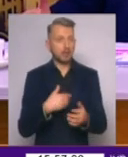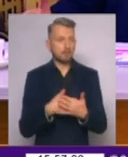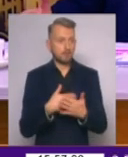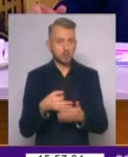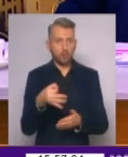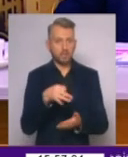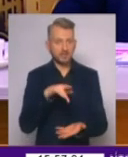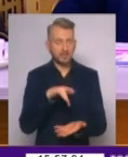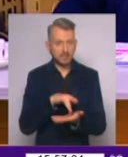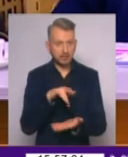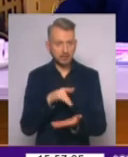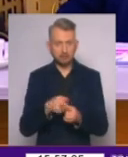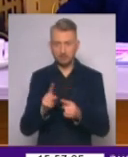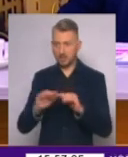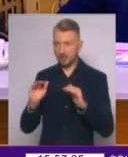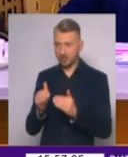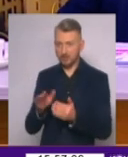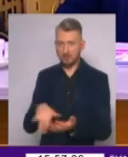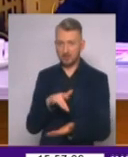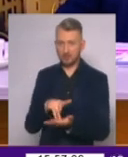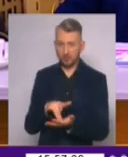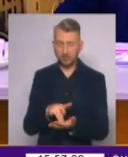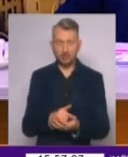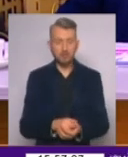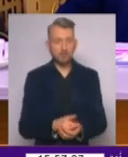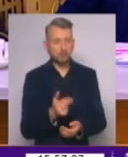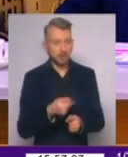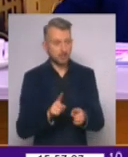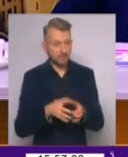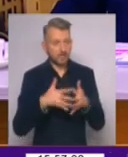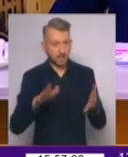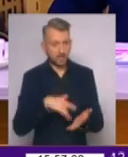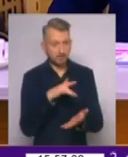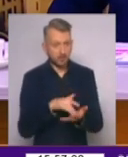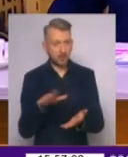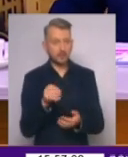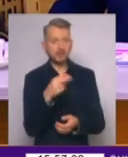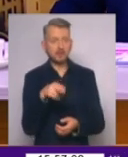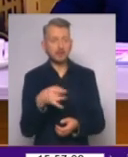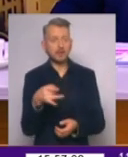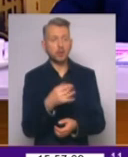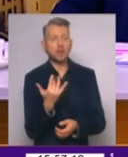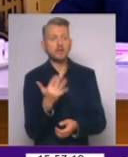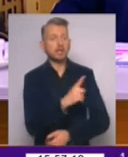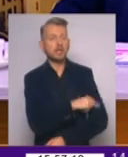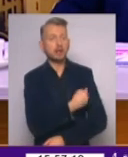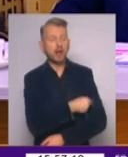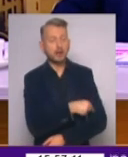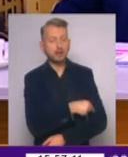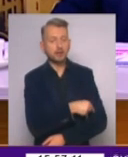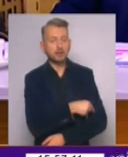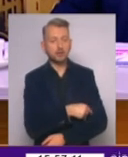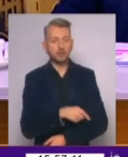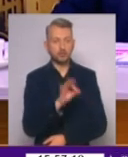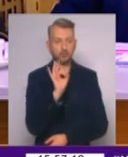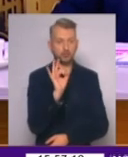обласний центр. Це невеличке місто, Це велике вже місце. І на весь Деснянський район, як ви думаєте, скільки лікарень?